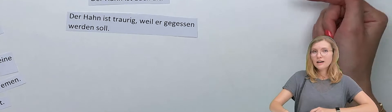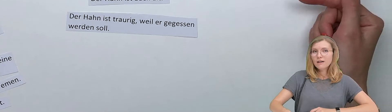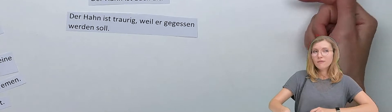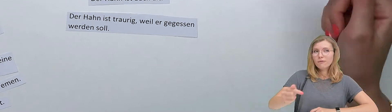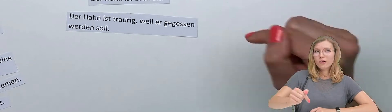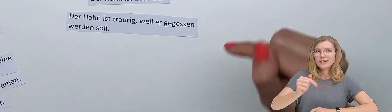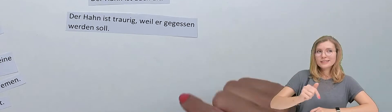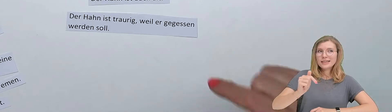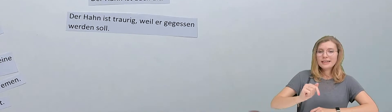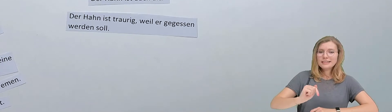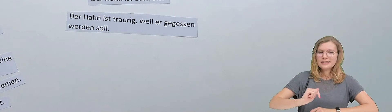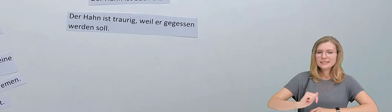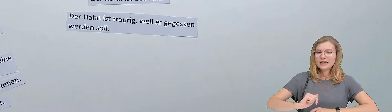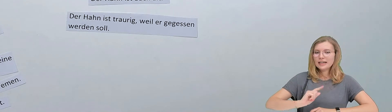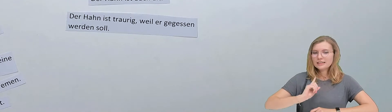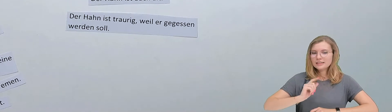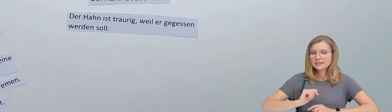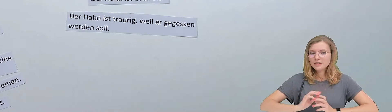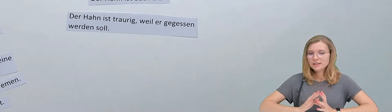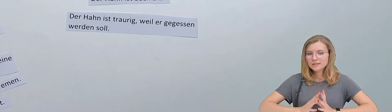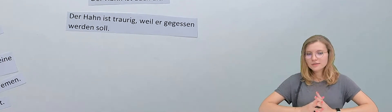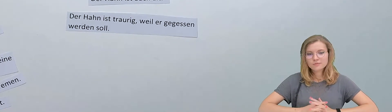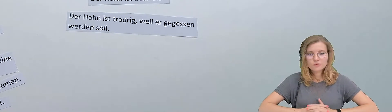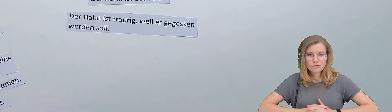ist ja vor der Zeit, die jetzt gerade